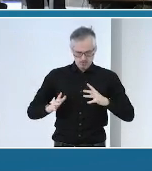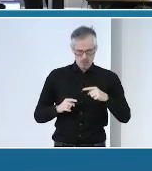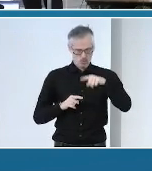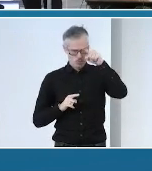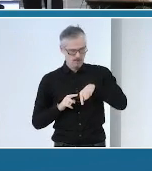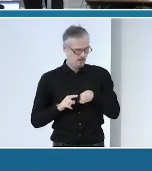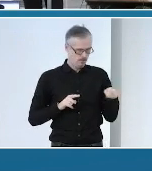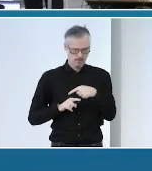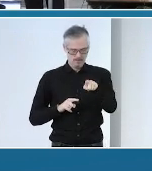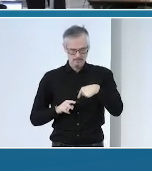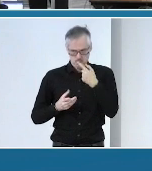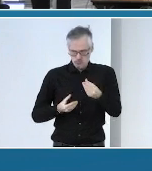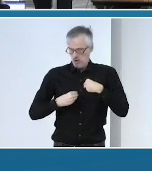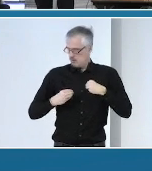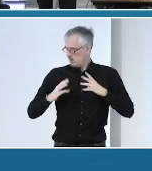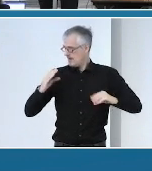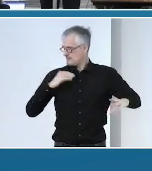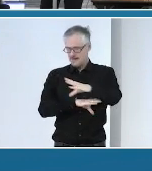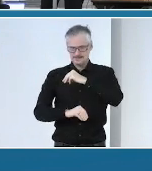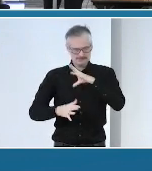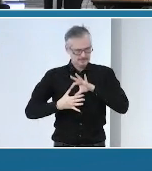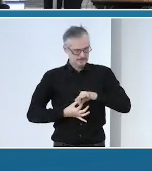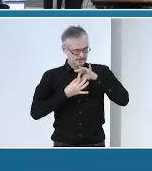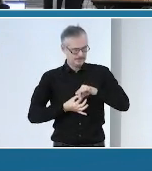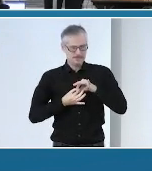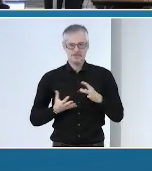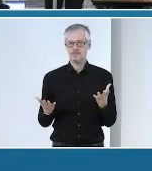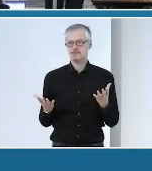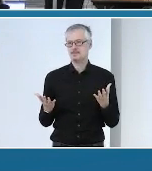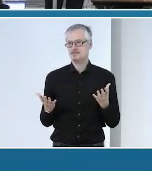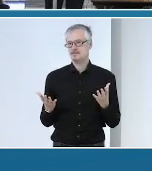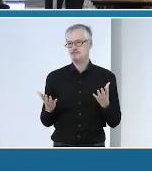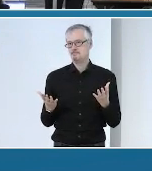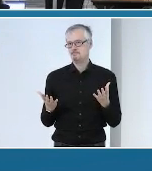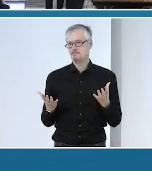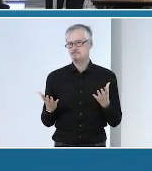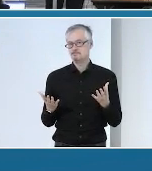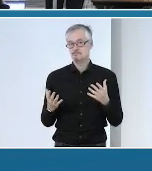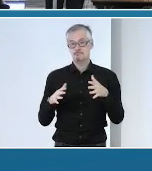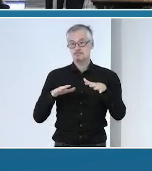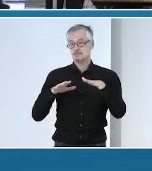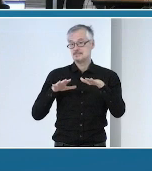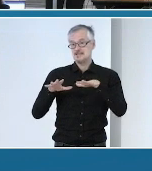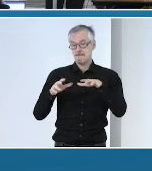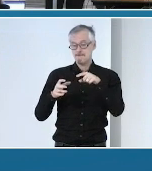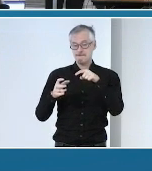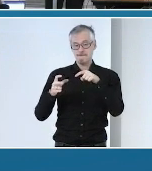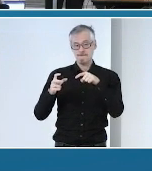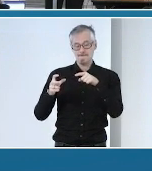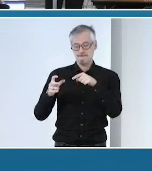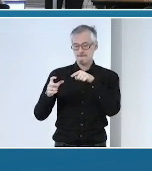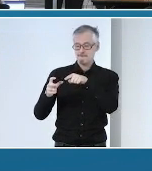que vous vivez, et c'est vraiment un système